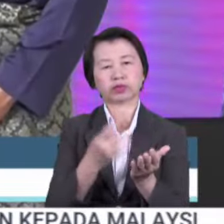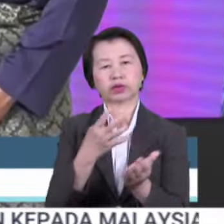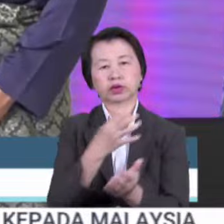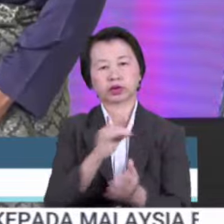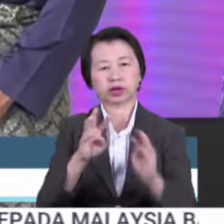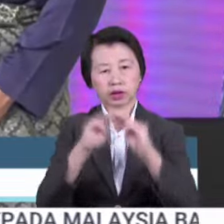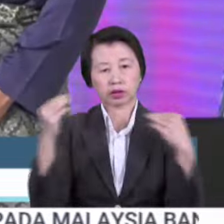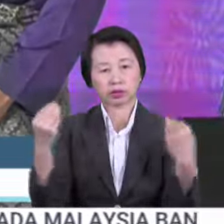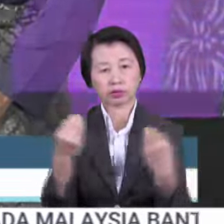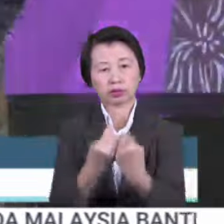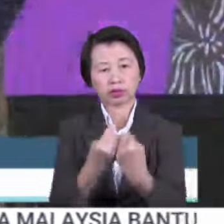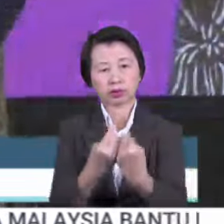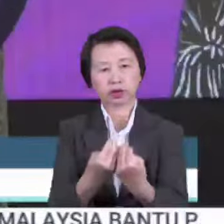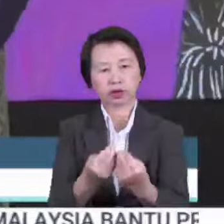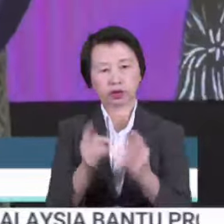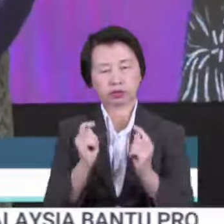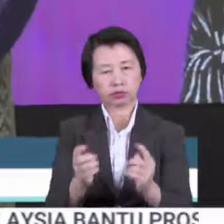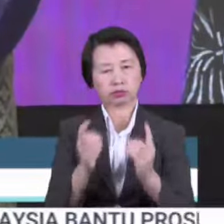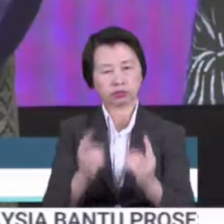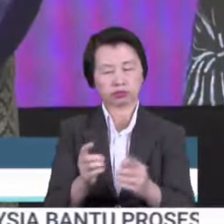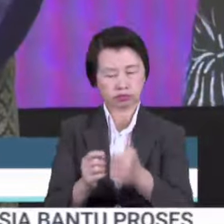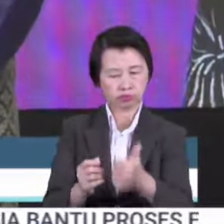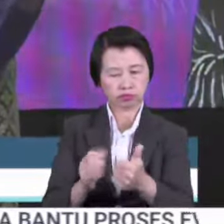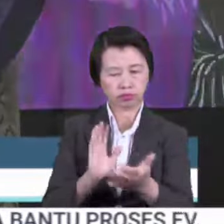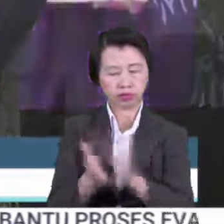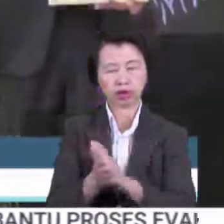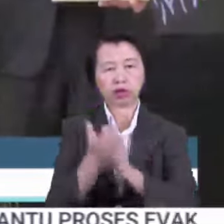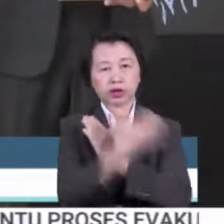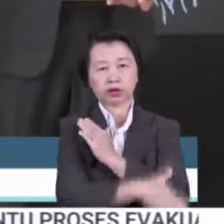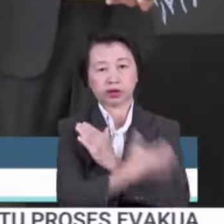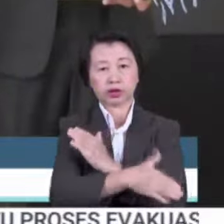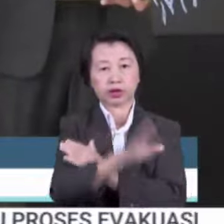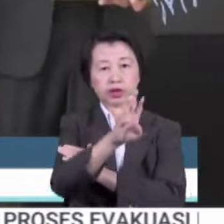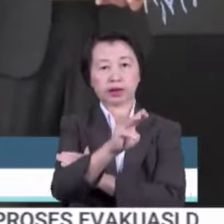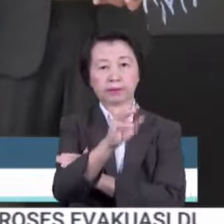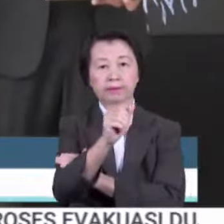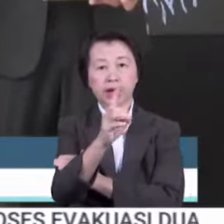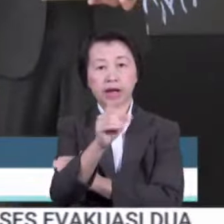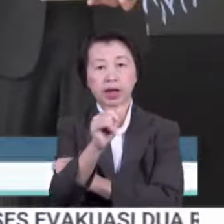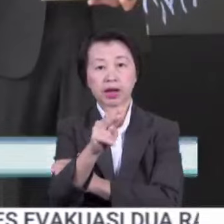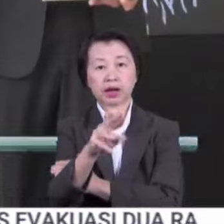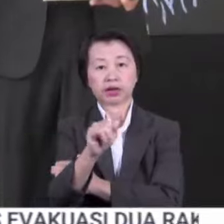kita masyarakat yang terdiri untuk menjadi negara Madani ini masyarakat